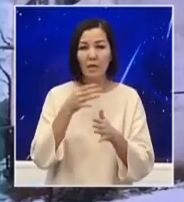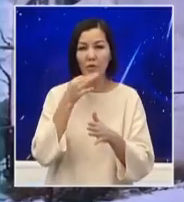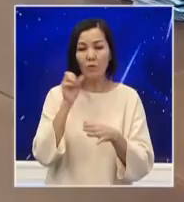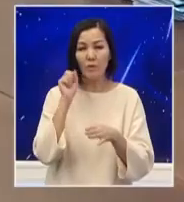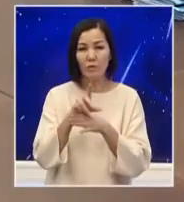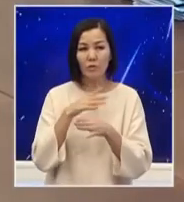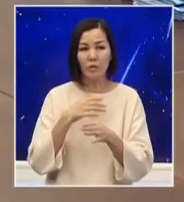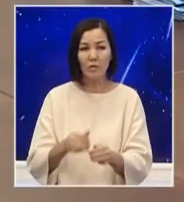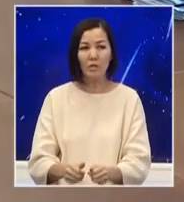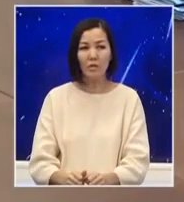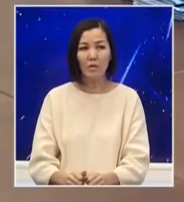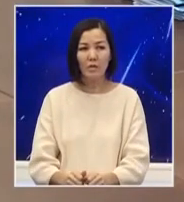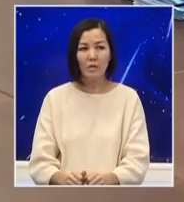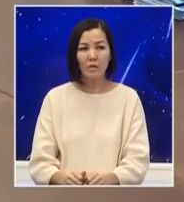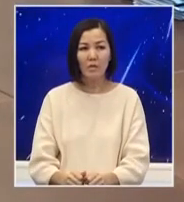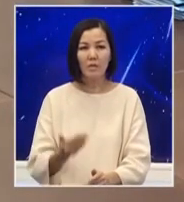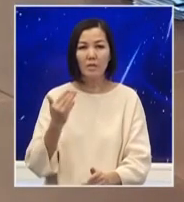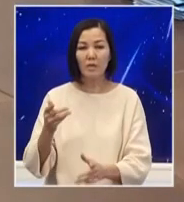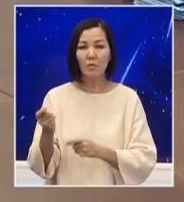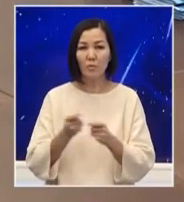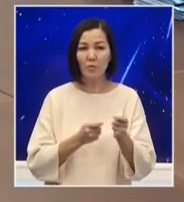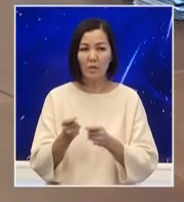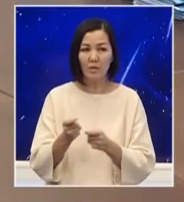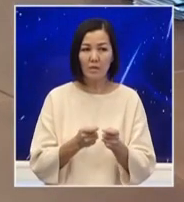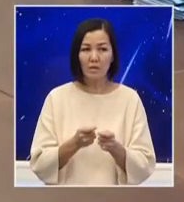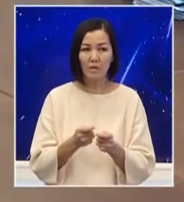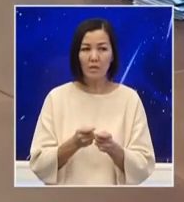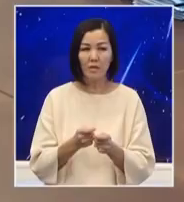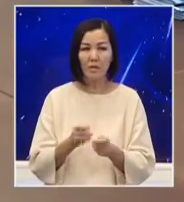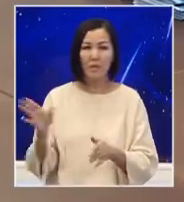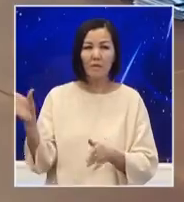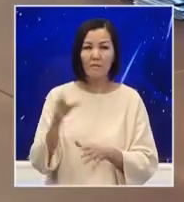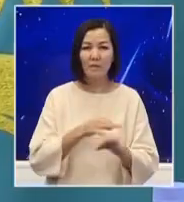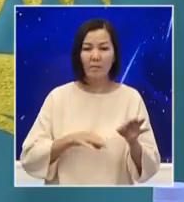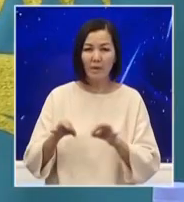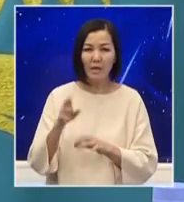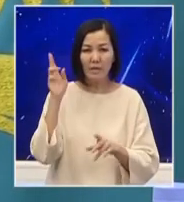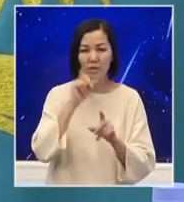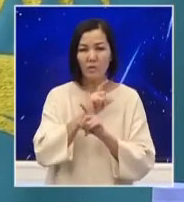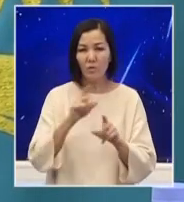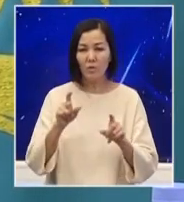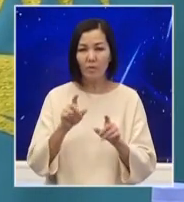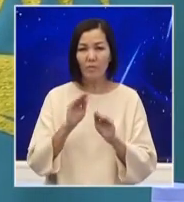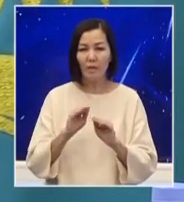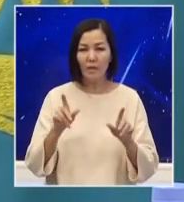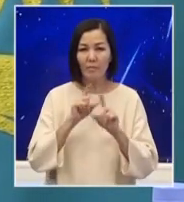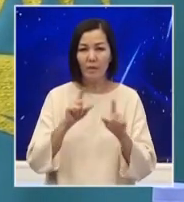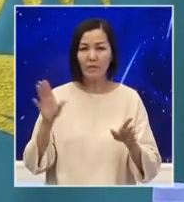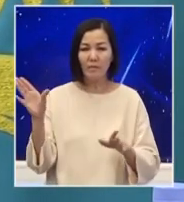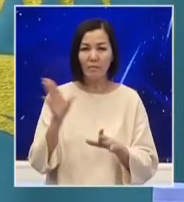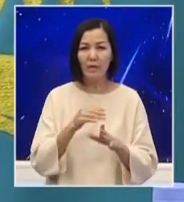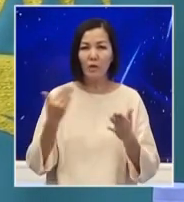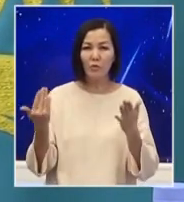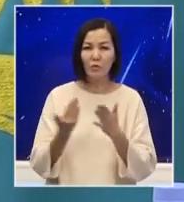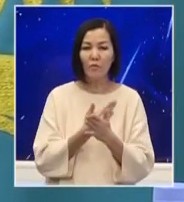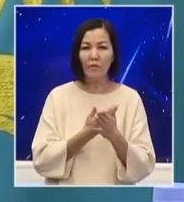жүктеді. Ты вот куратор, я тебе поручаю. Все проекты школ и детсадов бәрін, чтобы новый